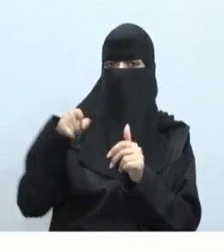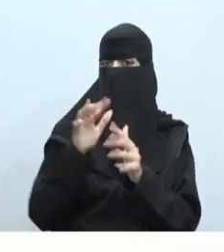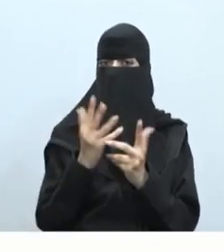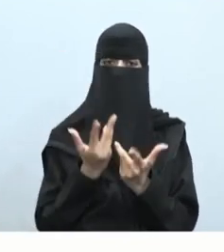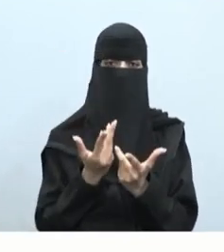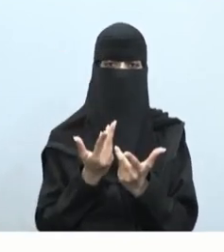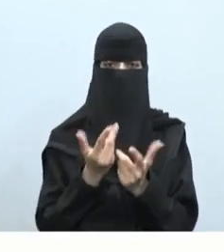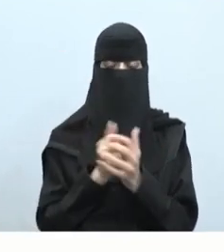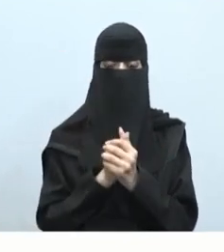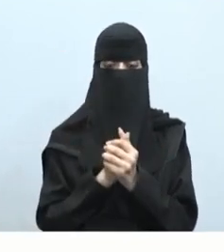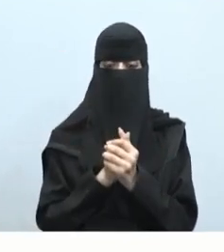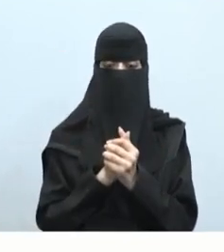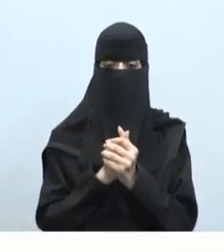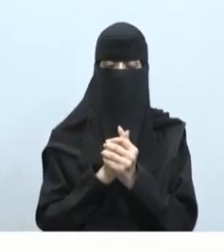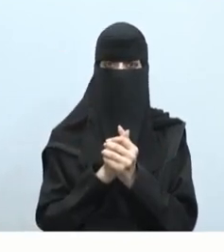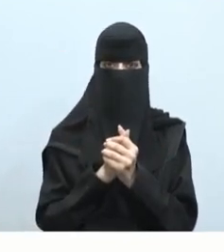المجره بدرب